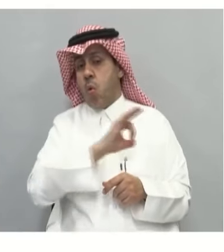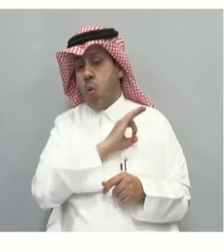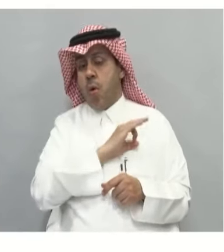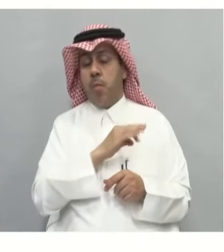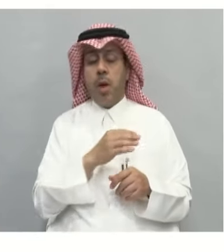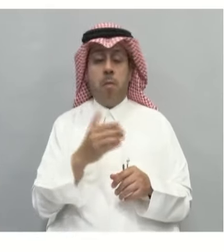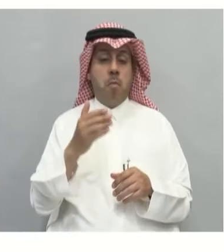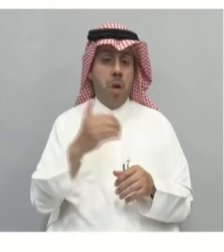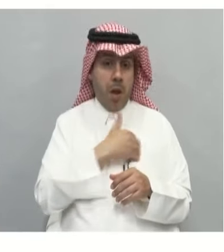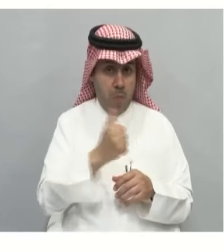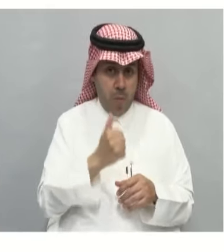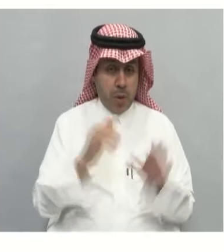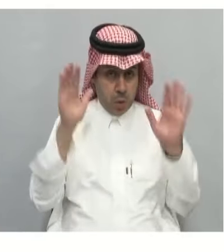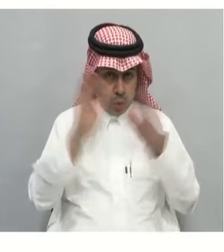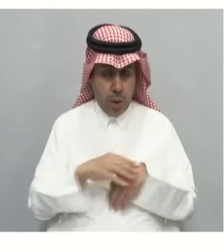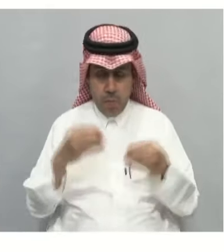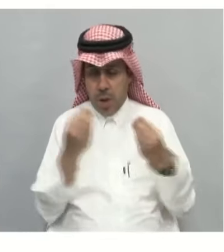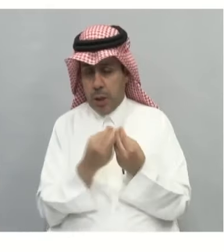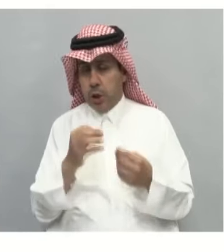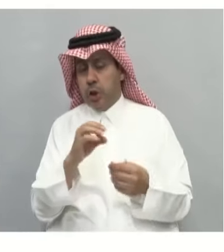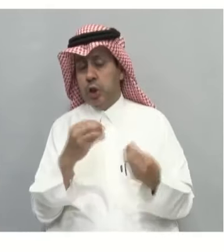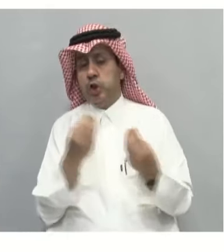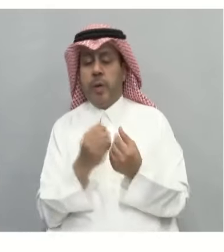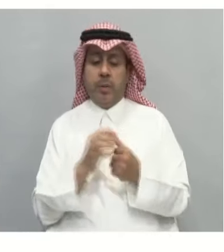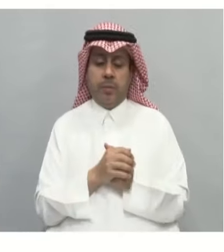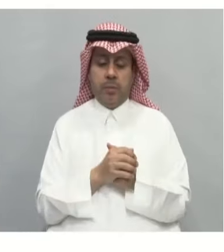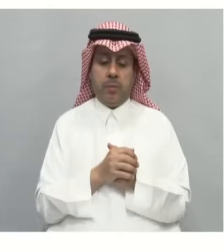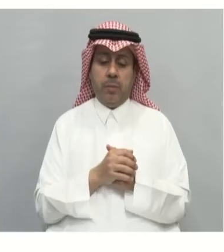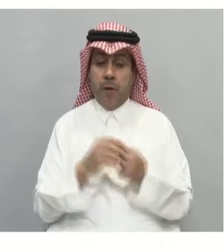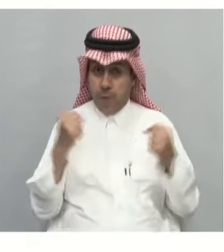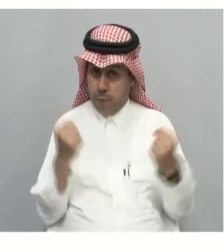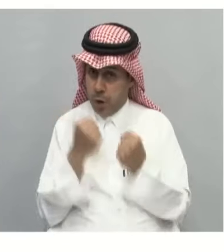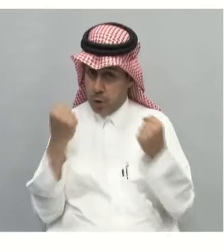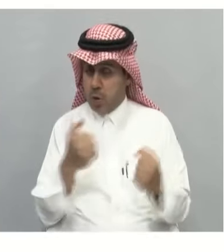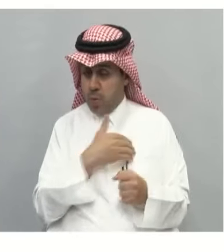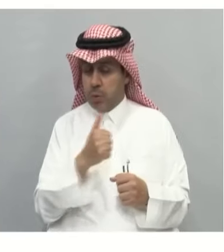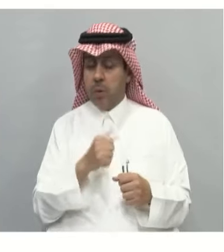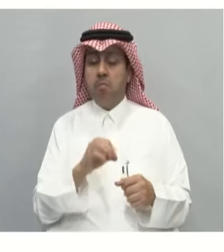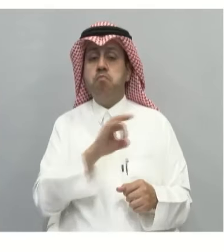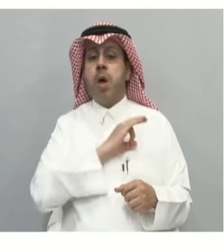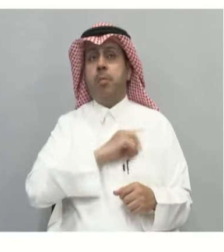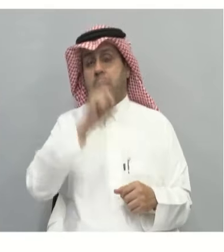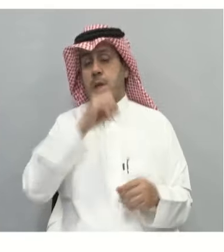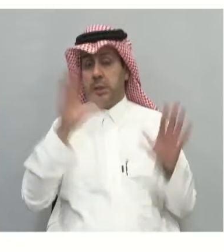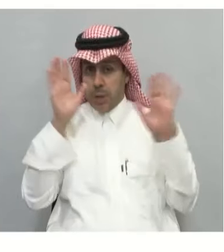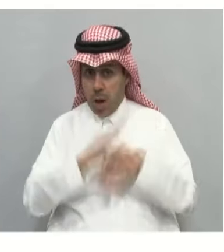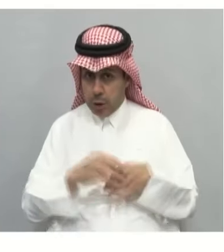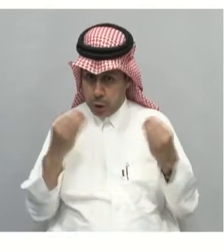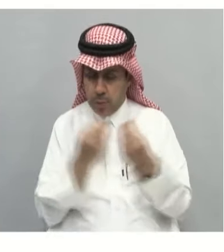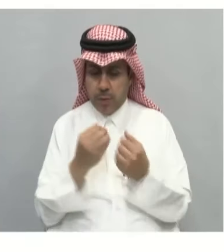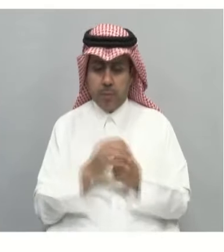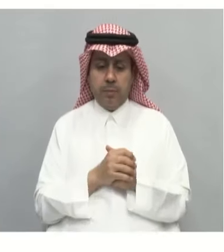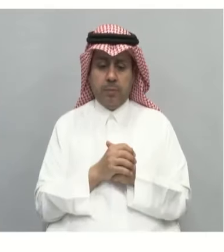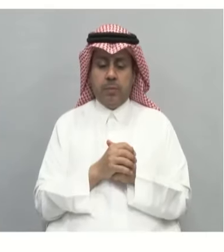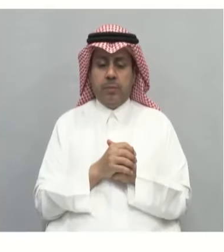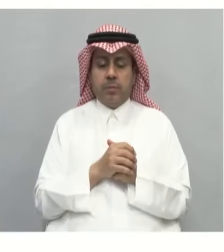يصلي مع الجماعه فهذا المؤمن الصادق يحرص على هذا الامر اولا لمحبه الله جل وعلا من عبده